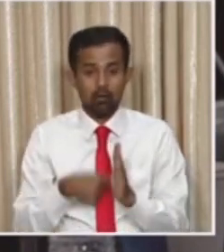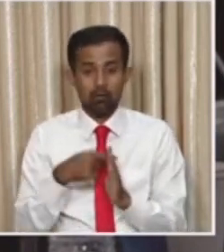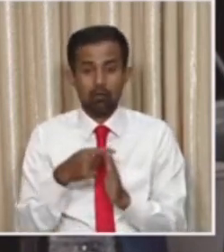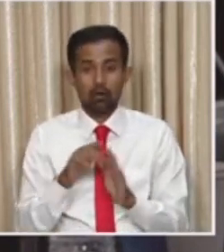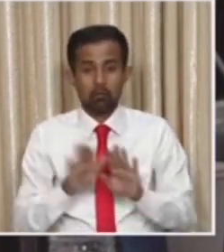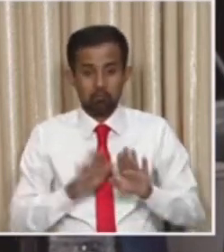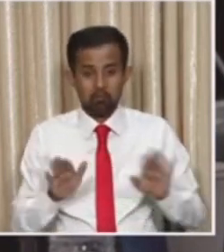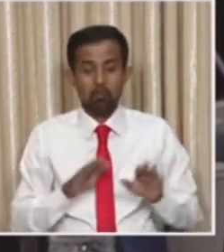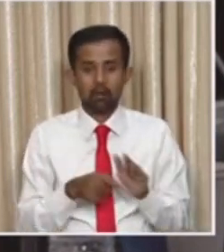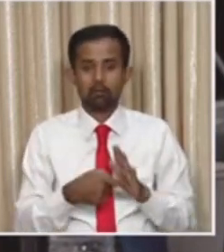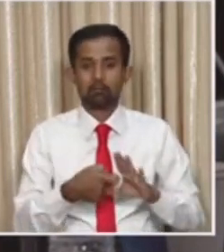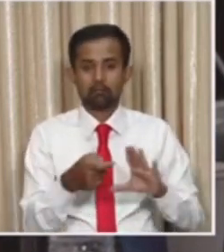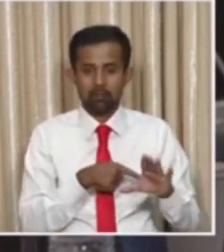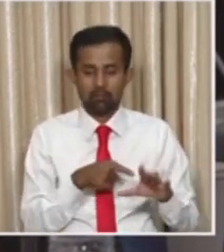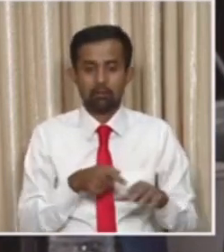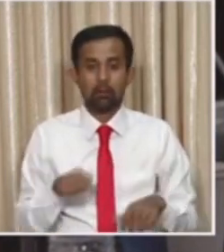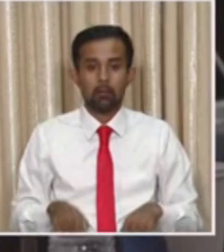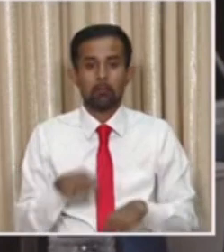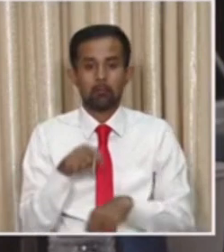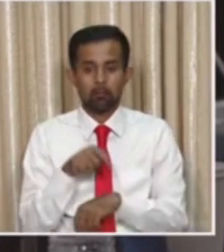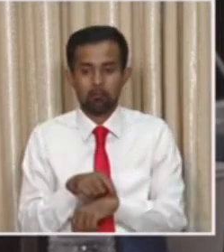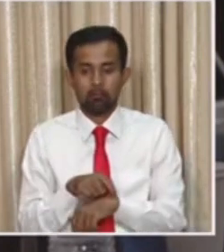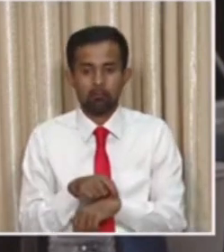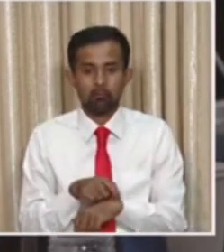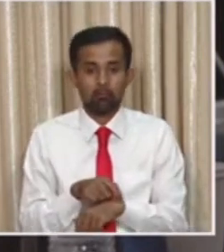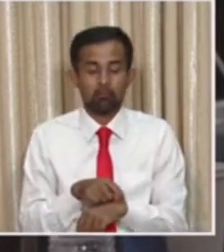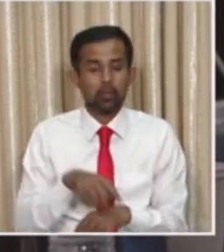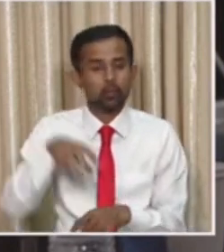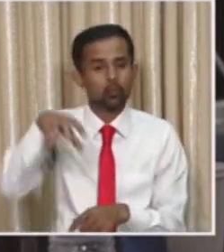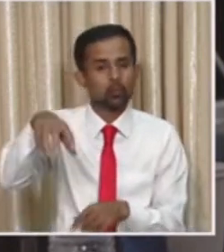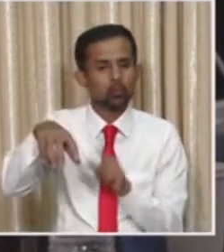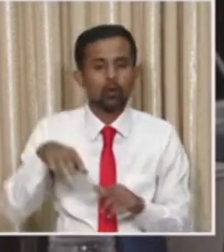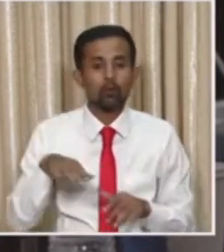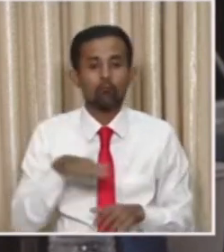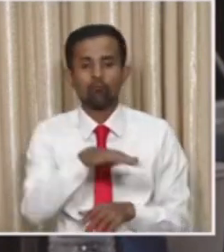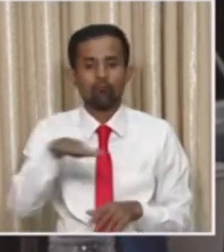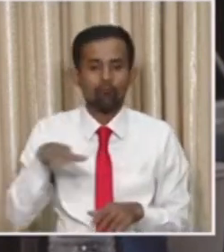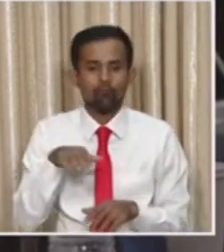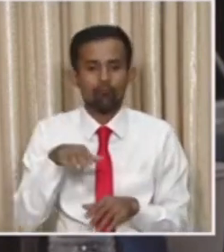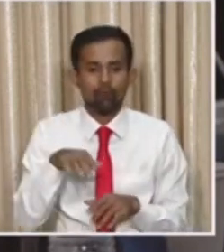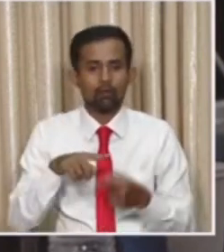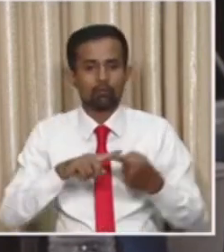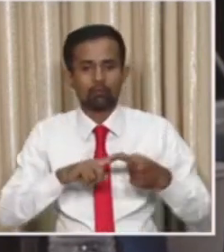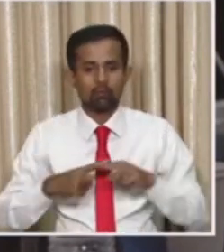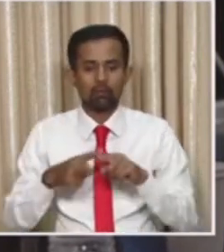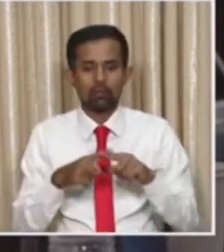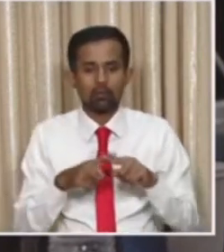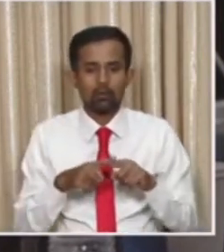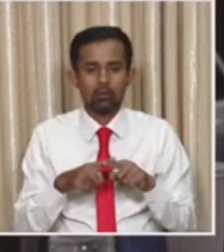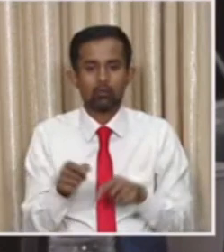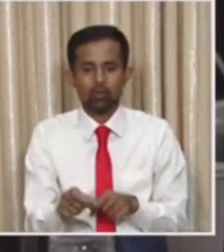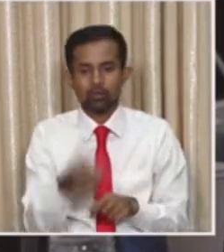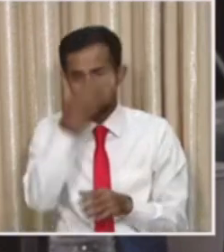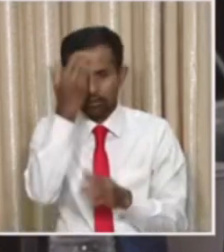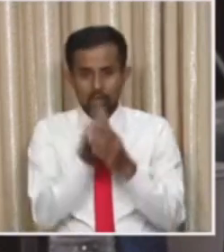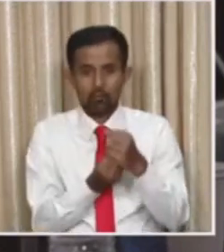நீங்கள் துடிக்கின்ற இந்த நேரத்திலே இந்த தீவை மையப்படுத்தி நடைபெறுகின்ற இந்த பூகோள ஆதிக்க போட்டி என்பது உங்களுடைய இனவெறியையும் மதவெறியையும்